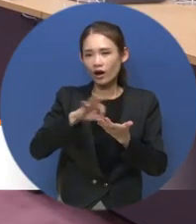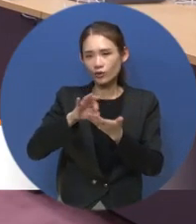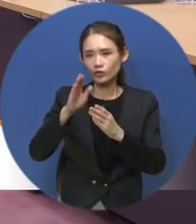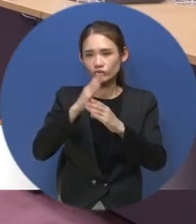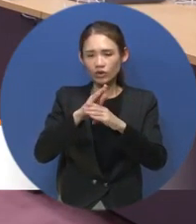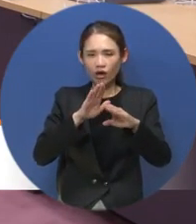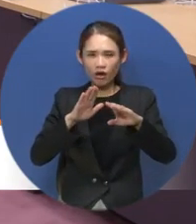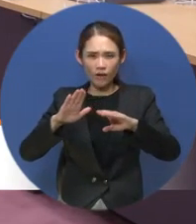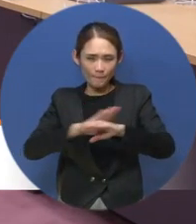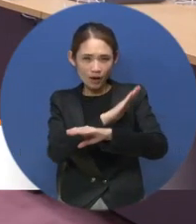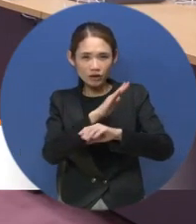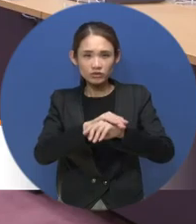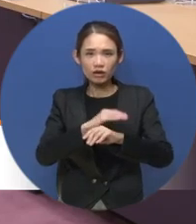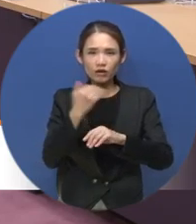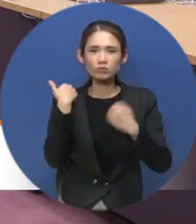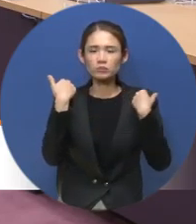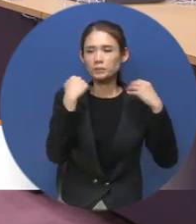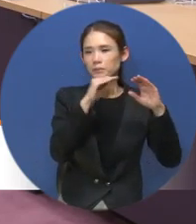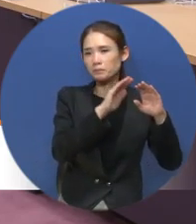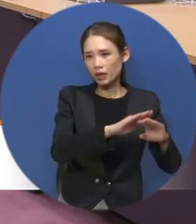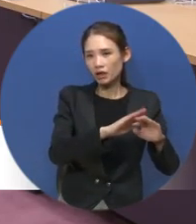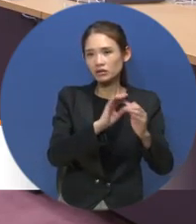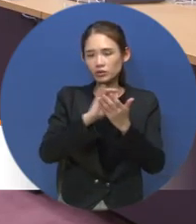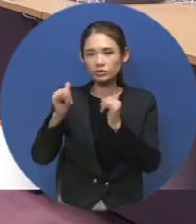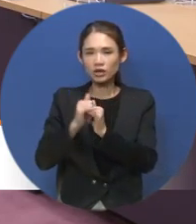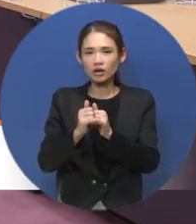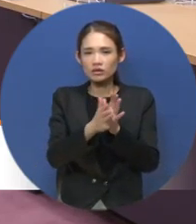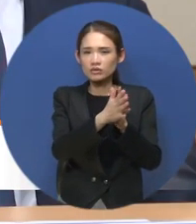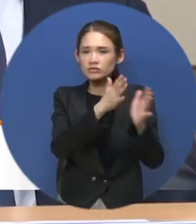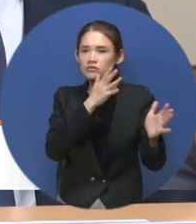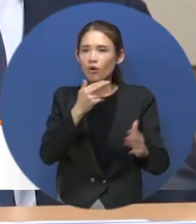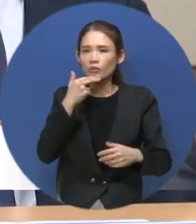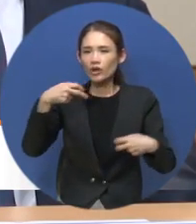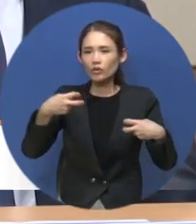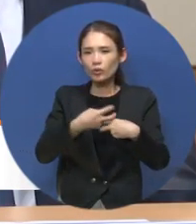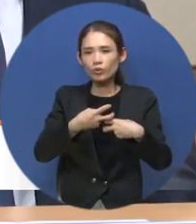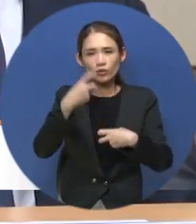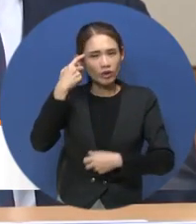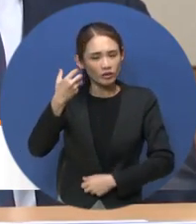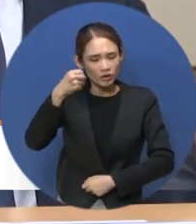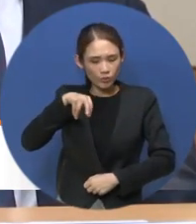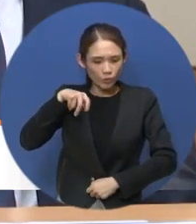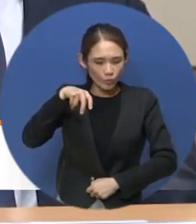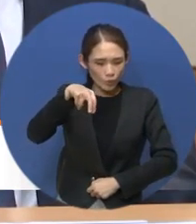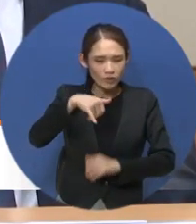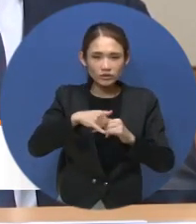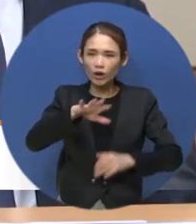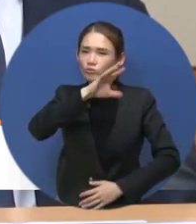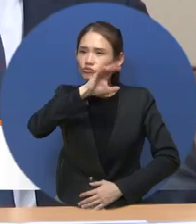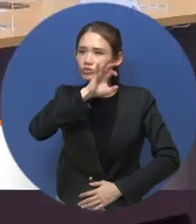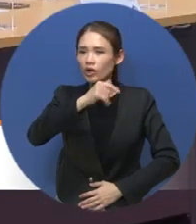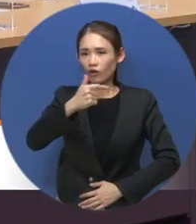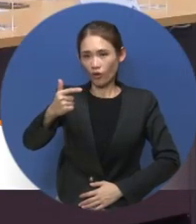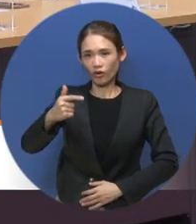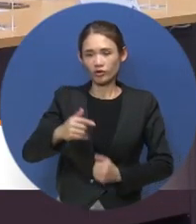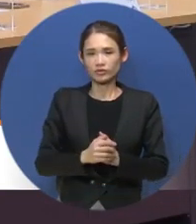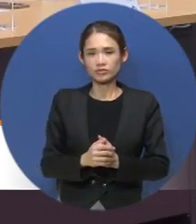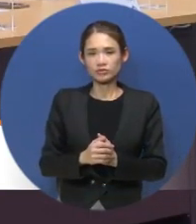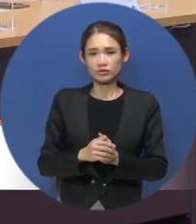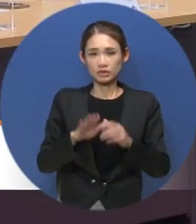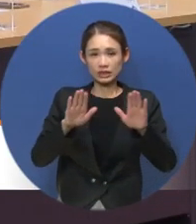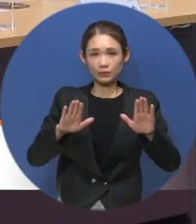여수시에는 6개의 대여업체가 약 920대의 전동킥보드를 운영하고 있으며 관광지와 상가 지역을 중심으로